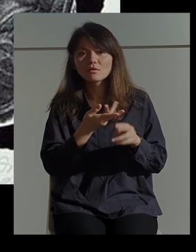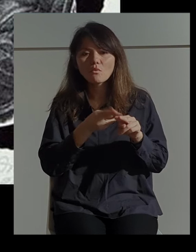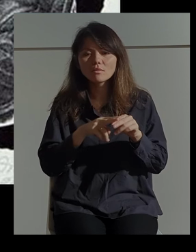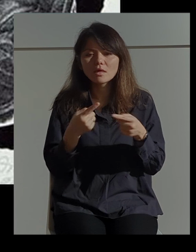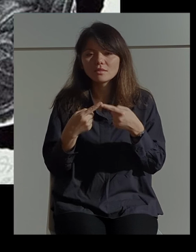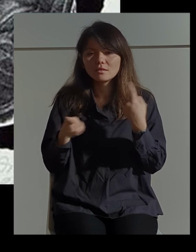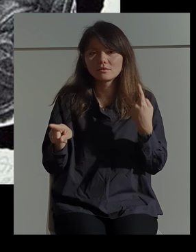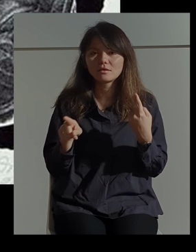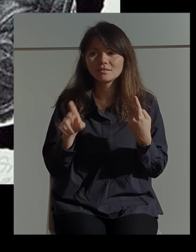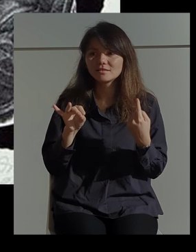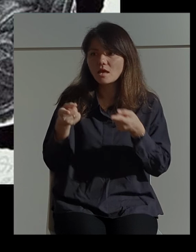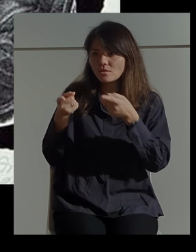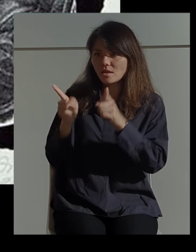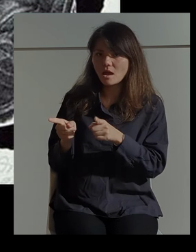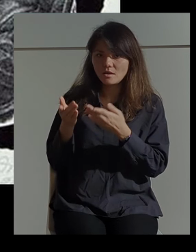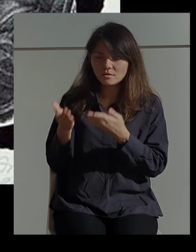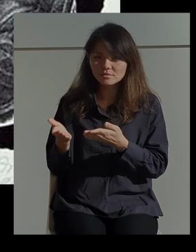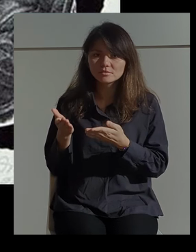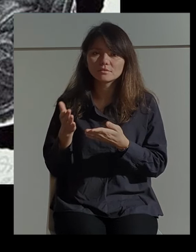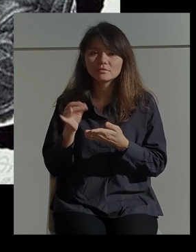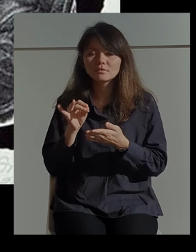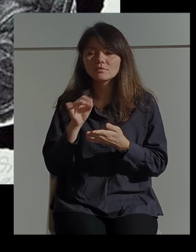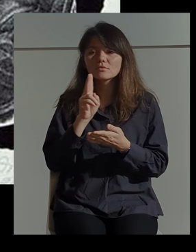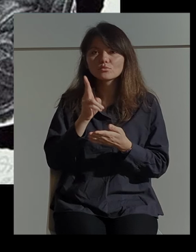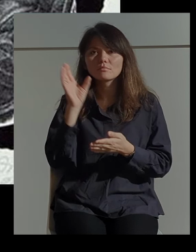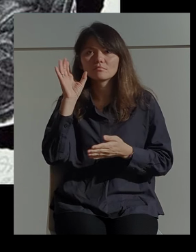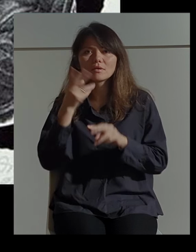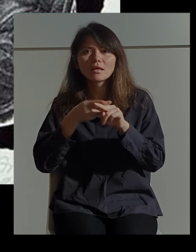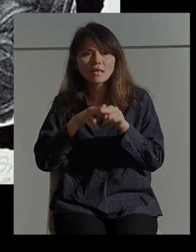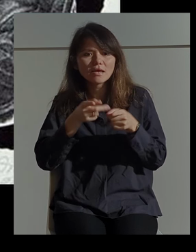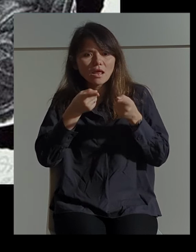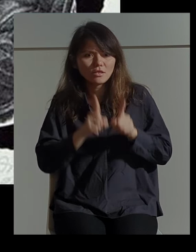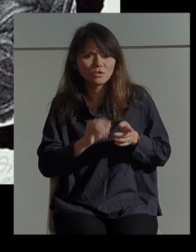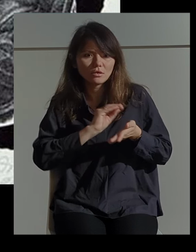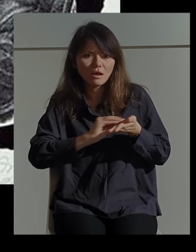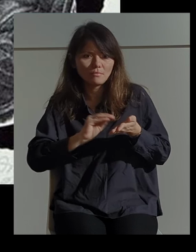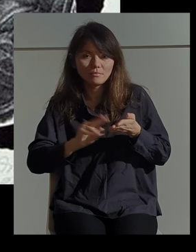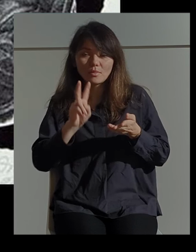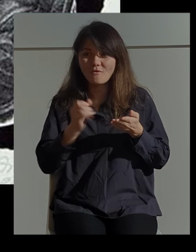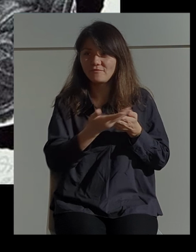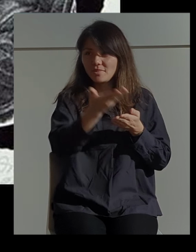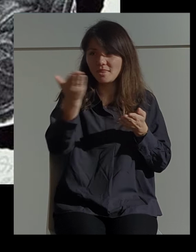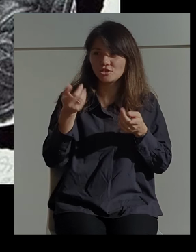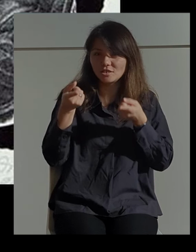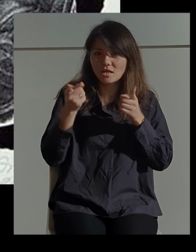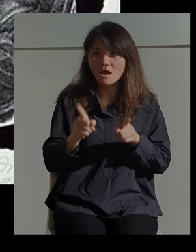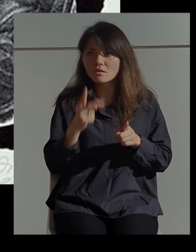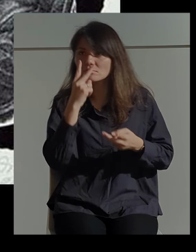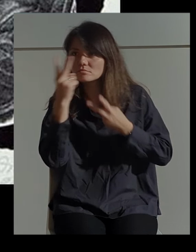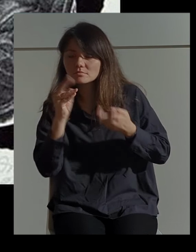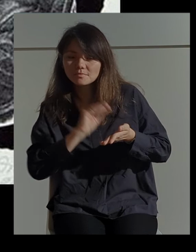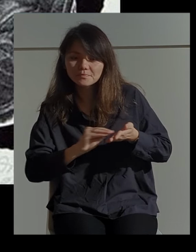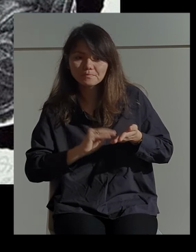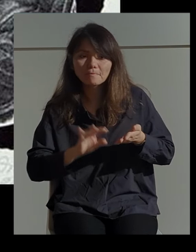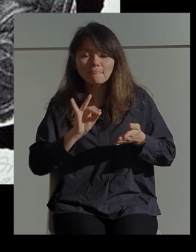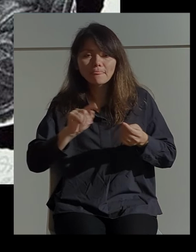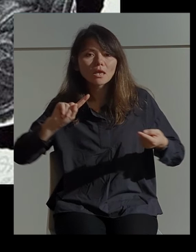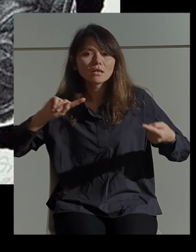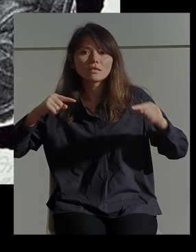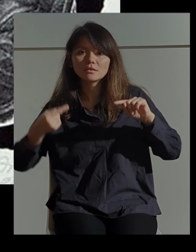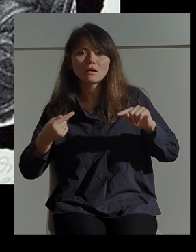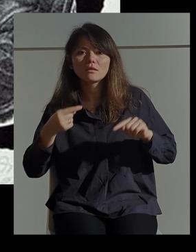от характера реальности подслушанного реалистическим Романом у внешней реальности и ещё радикальное он отрекается